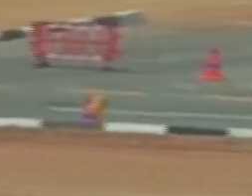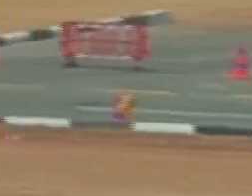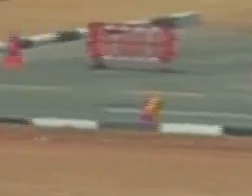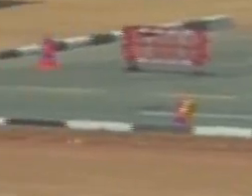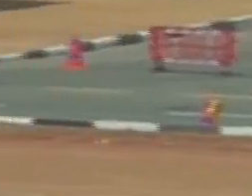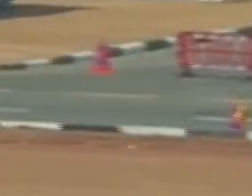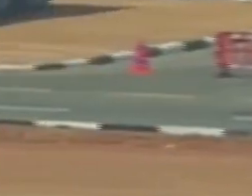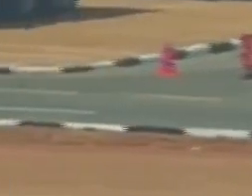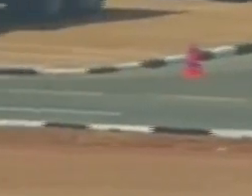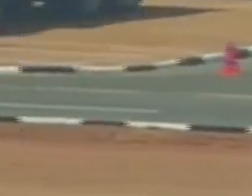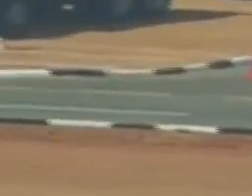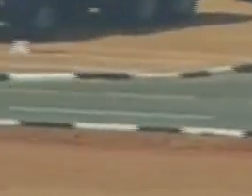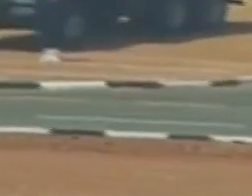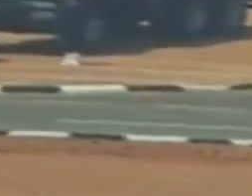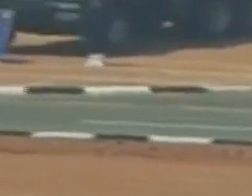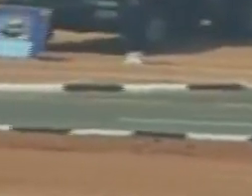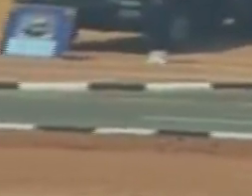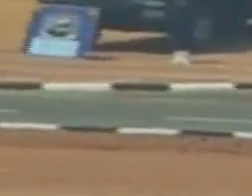المصري.